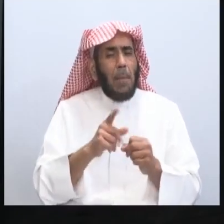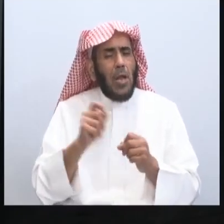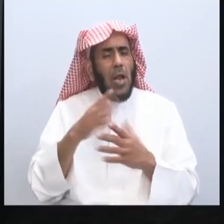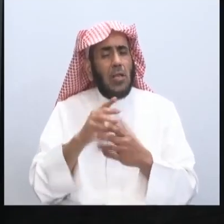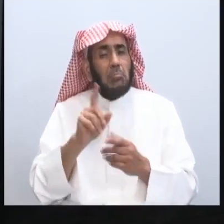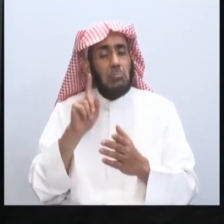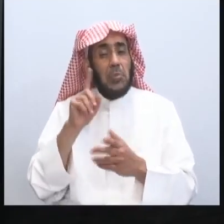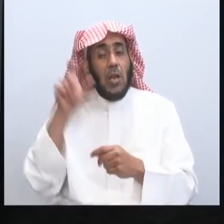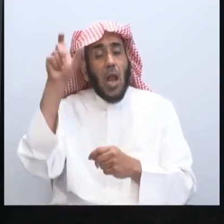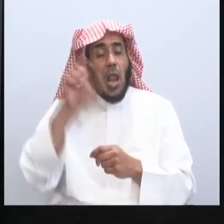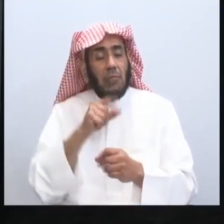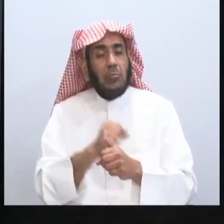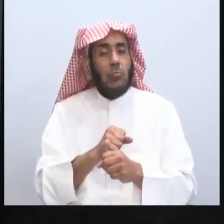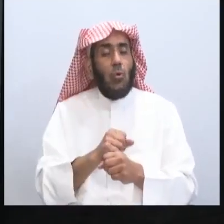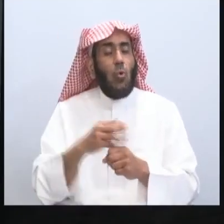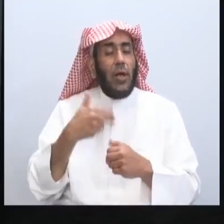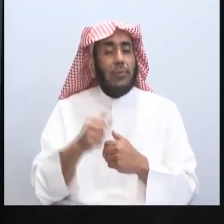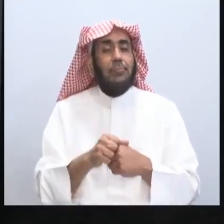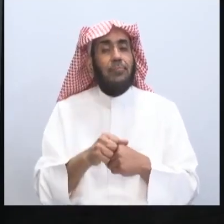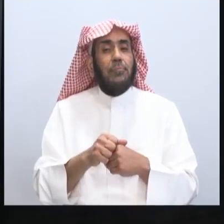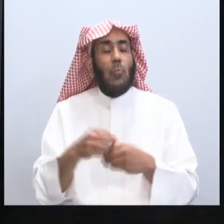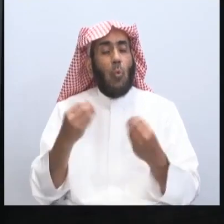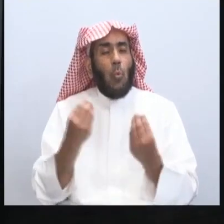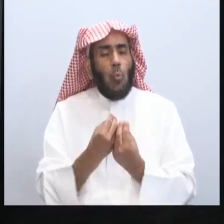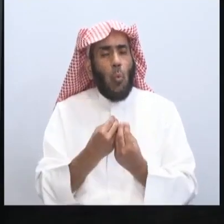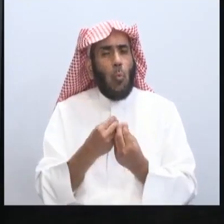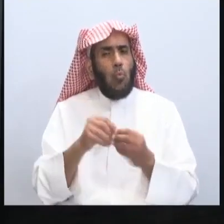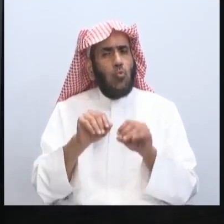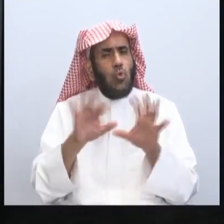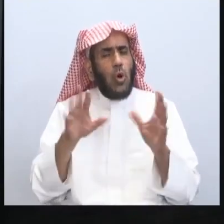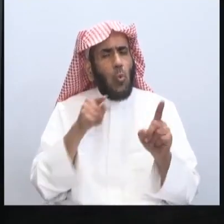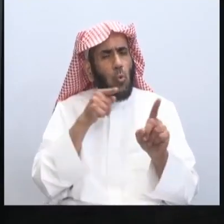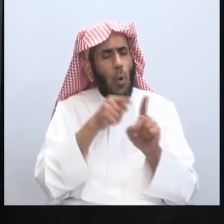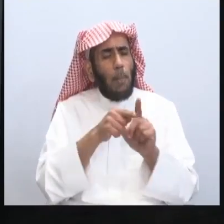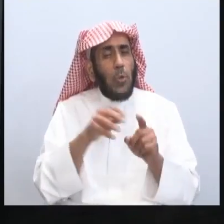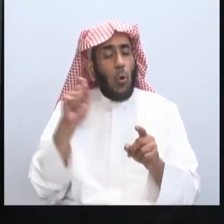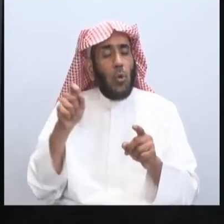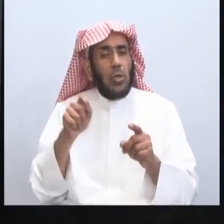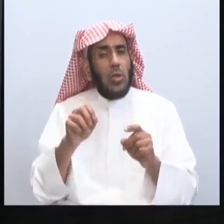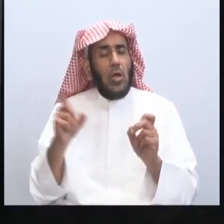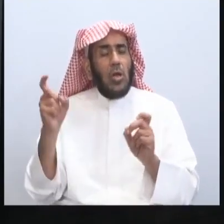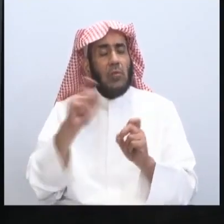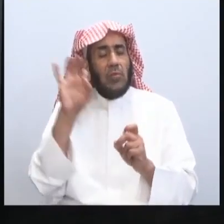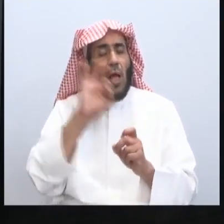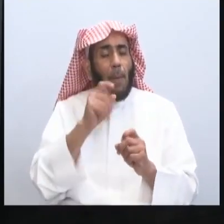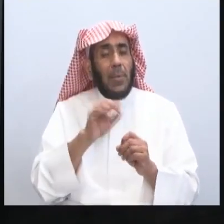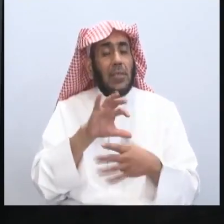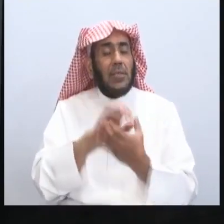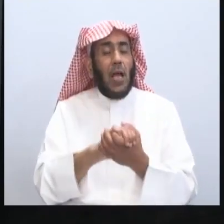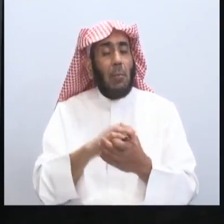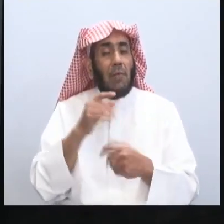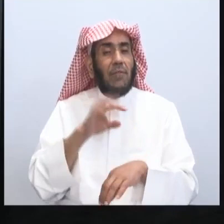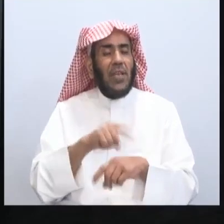بنفسه وم وكذلك مع من مع من اشتهر من القضاء وافتاء من الصحابه في